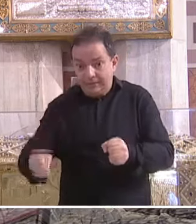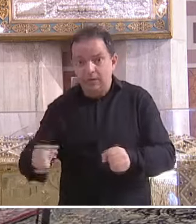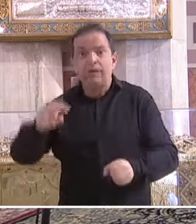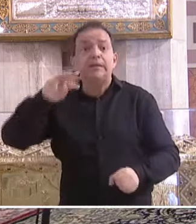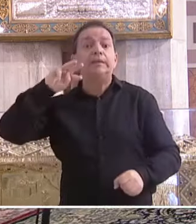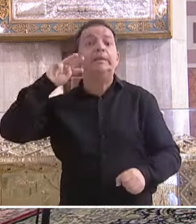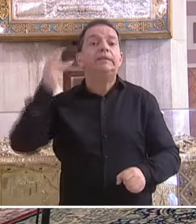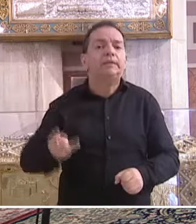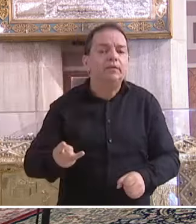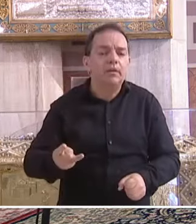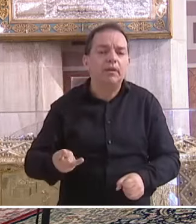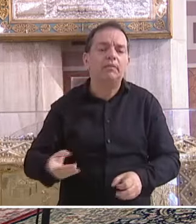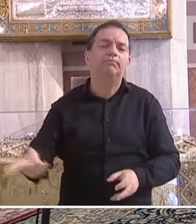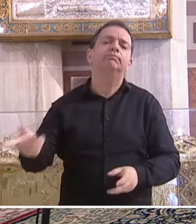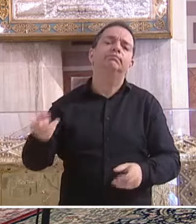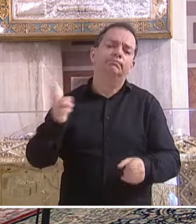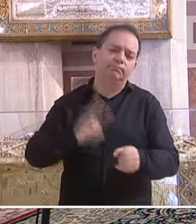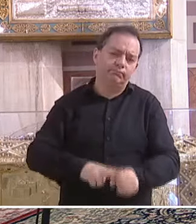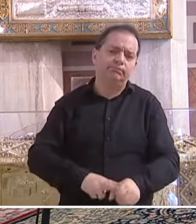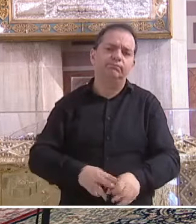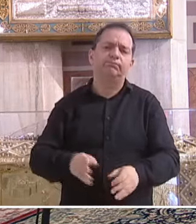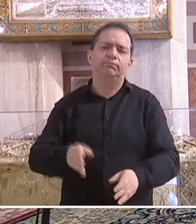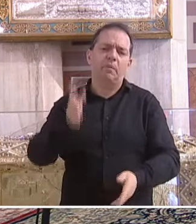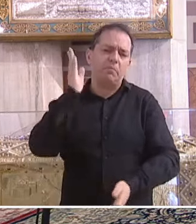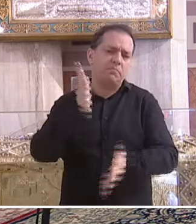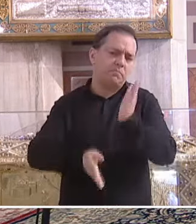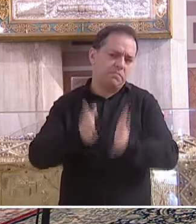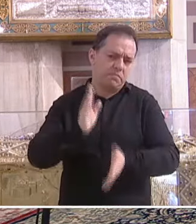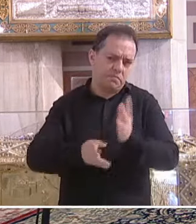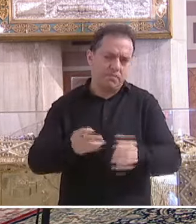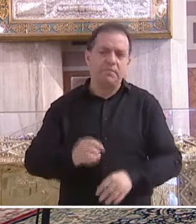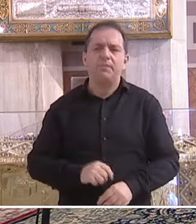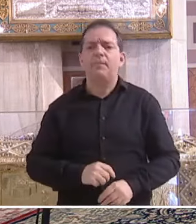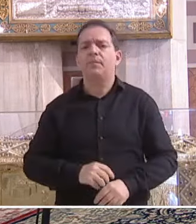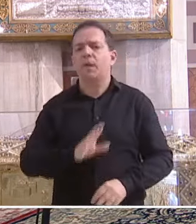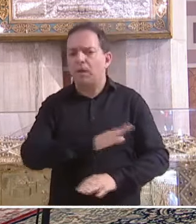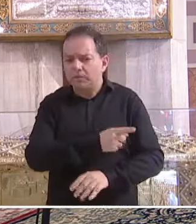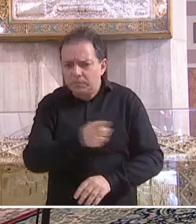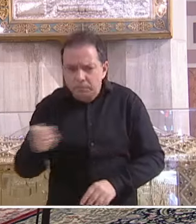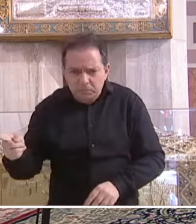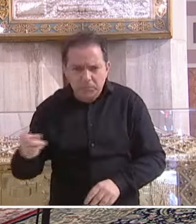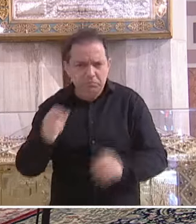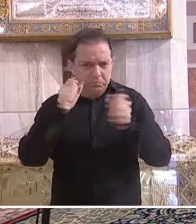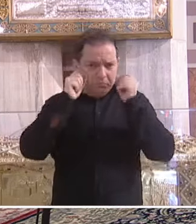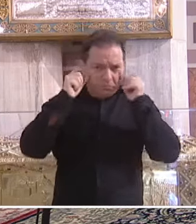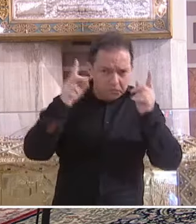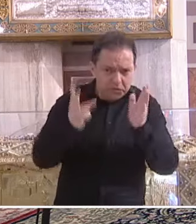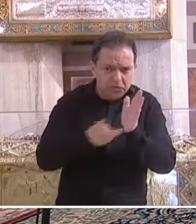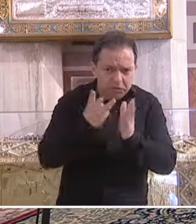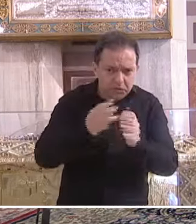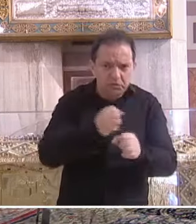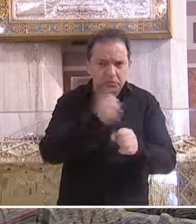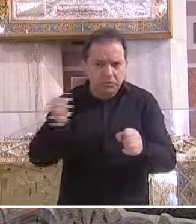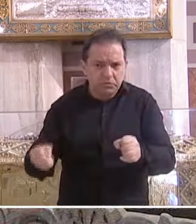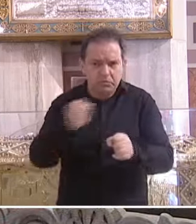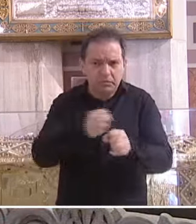τρίτη μαρτύρησε. Και αυτό μη σας κάνει εντύπωση, αγαπητοί μου αδελφοί, γιατί λόγω